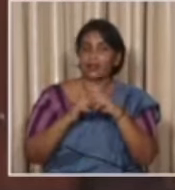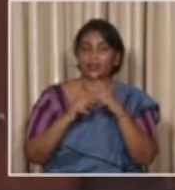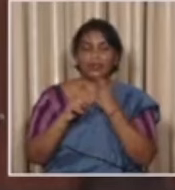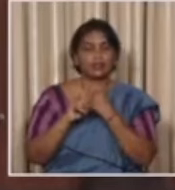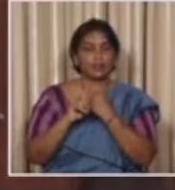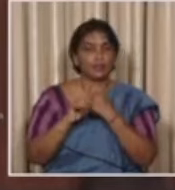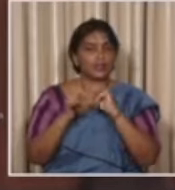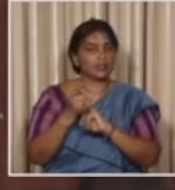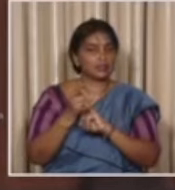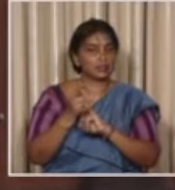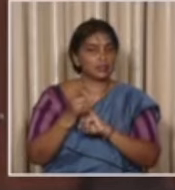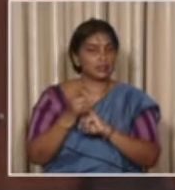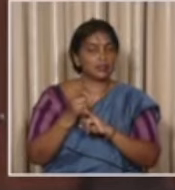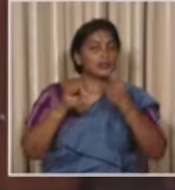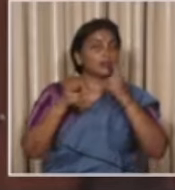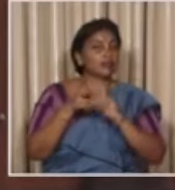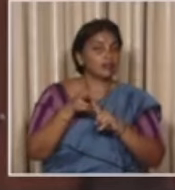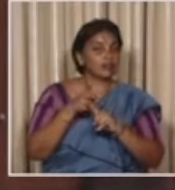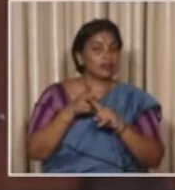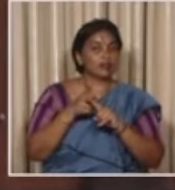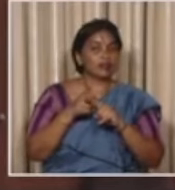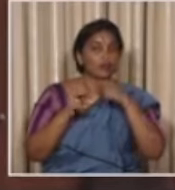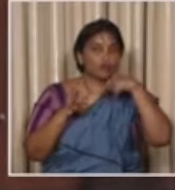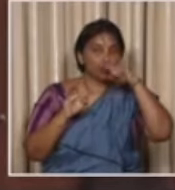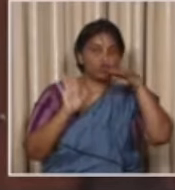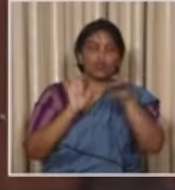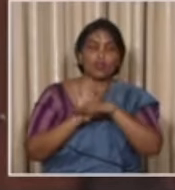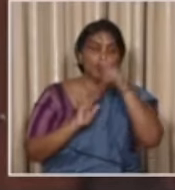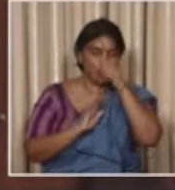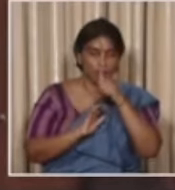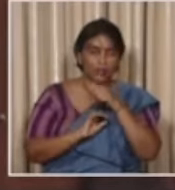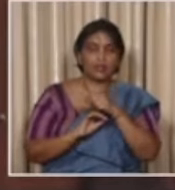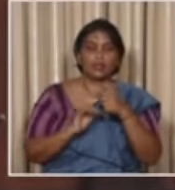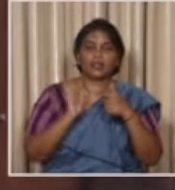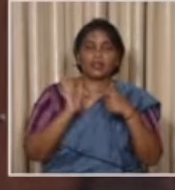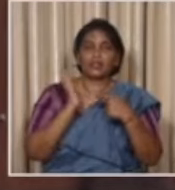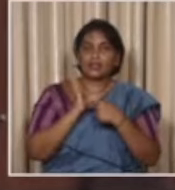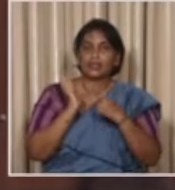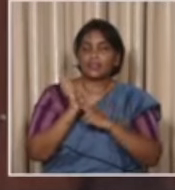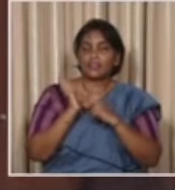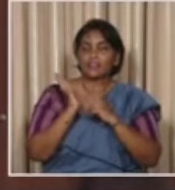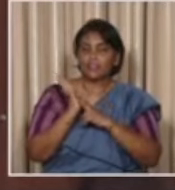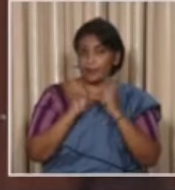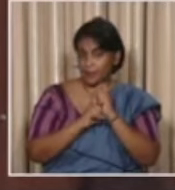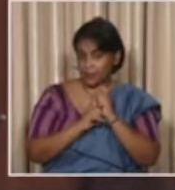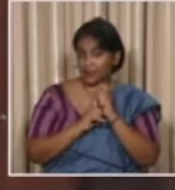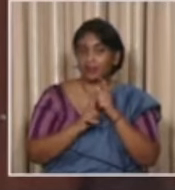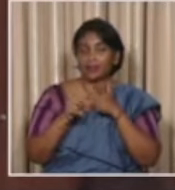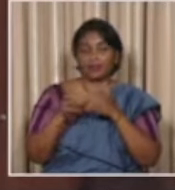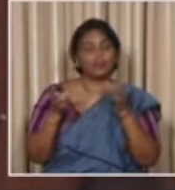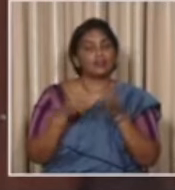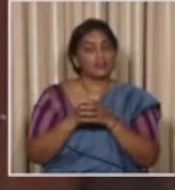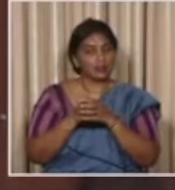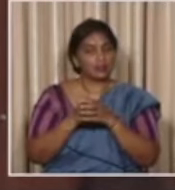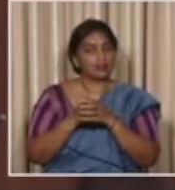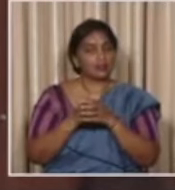කන්දසාමි සදීෂ් කුමාර්. තව එක්කෙනෙක්ගේ නම තමයි යාට සුනාමි හොරා කියලාත් කියනවලු. TMVP කියන මේ පක්ෂය එතකොට ආයුධ සන්නද්ධ කණ්ඩායමක්